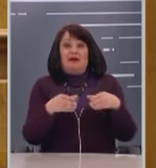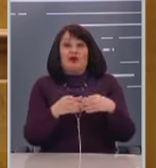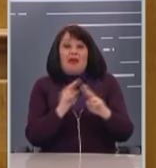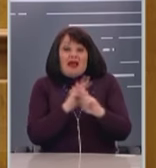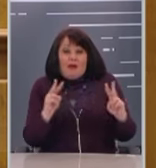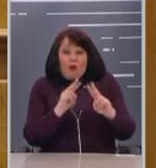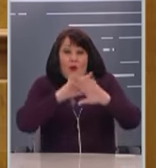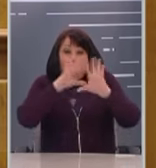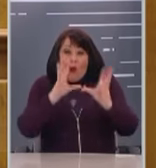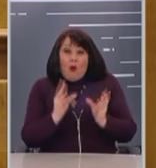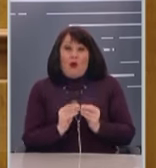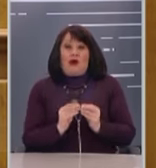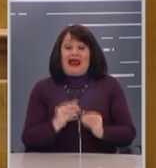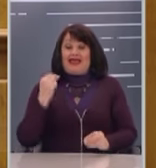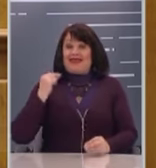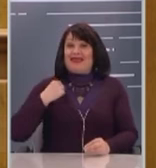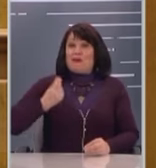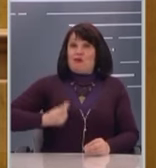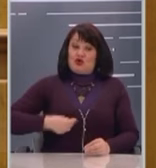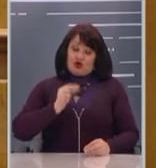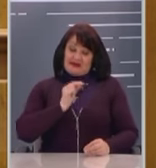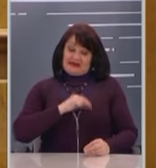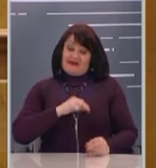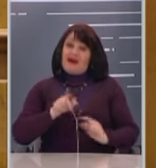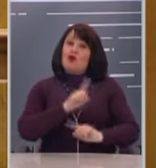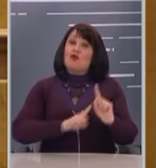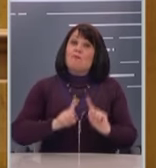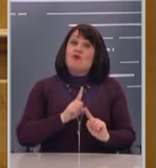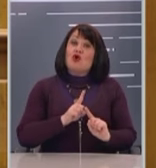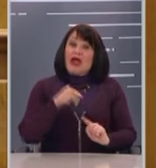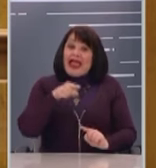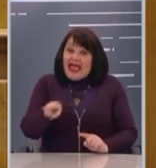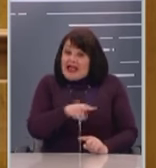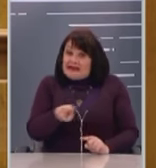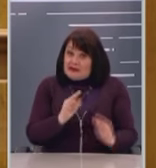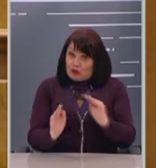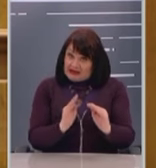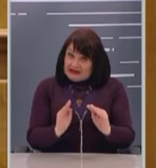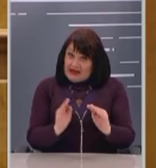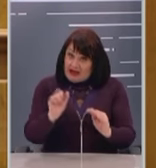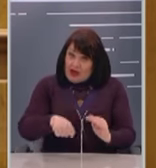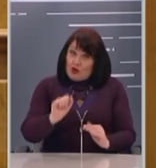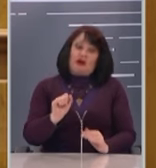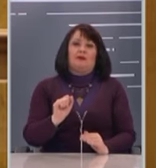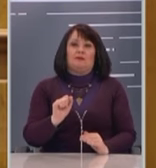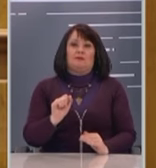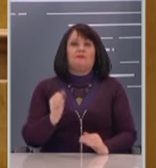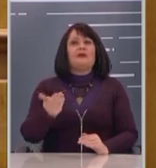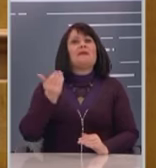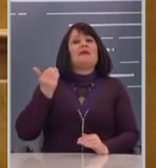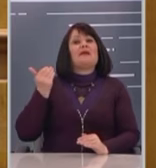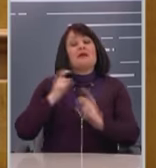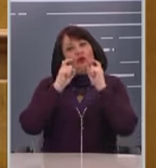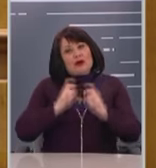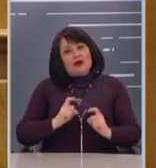πλήρως ποιο ήταν το δημόσιο συμφέρον και κατά πόσο το υπερασπιστήκατε. Εσείς και όλοι όσοι είχαν υποχρέωση